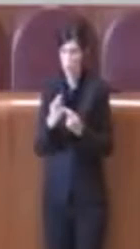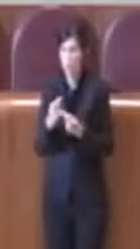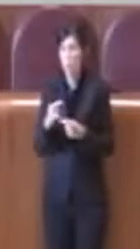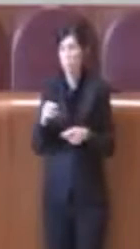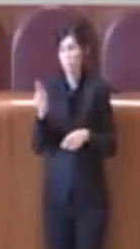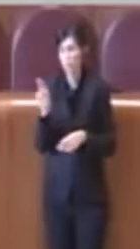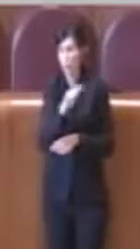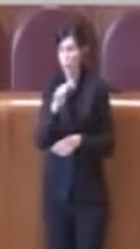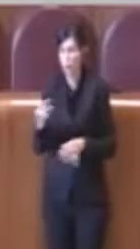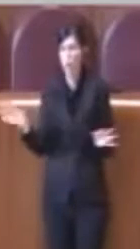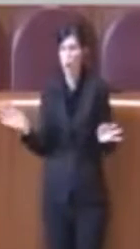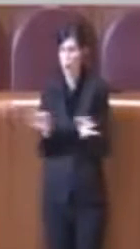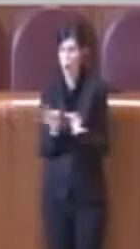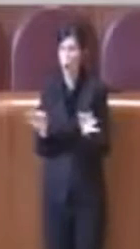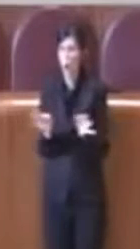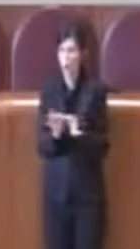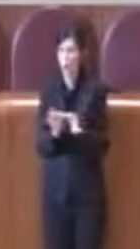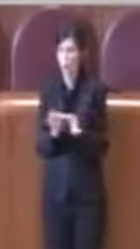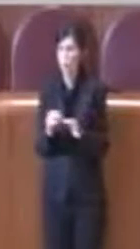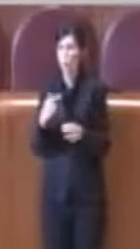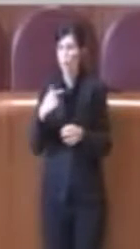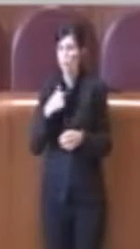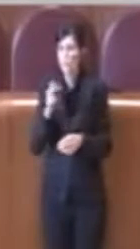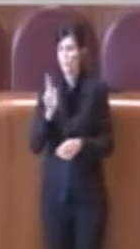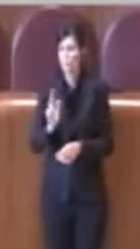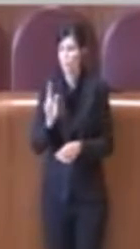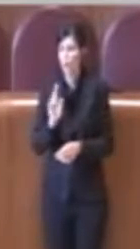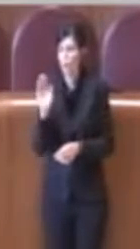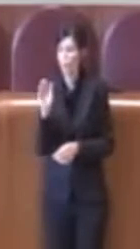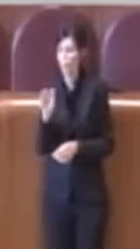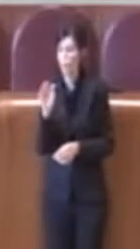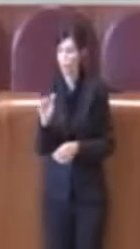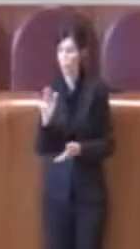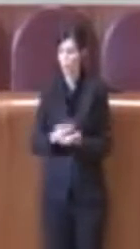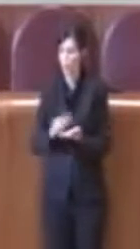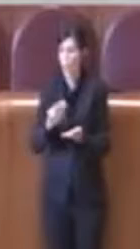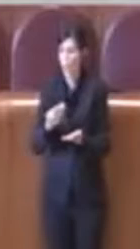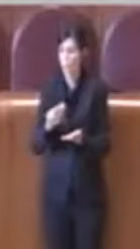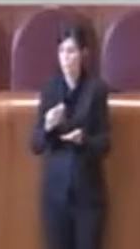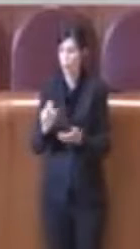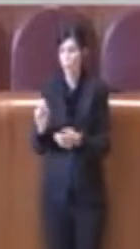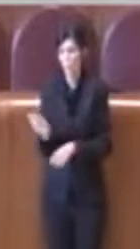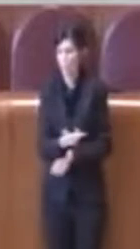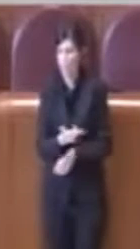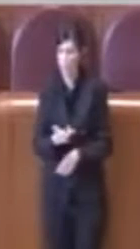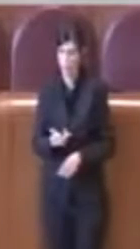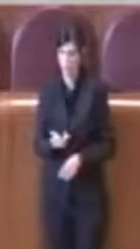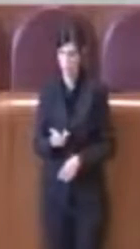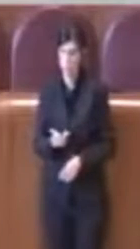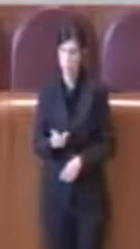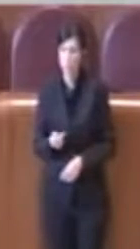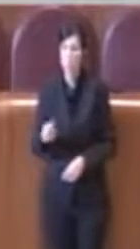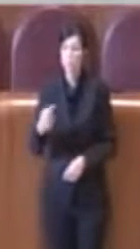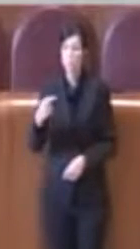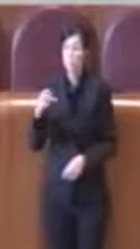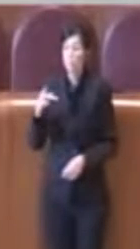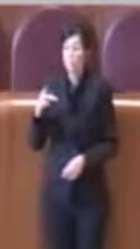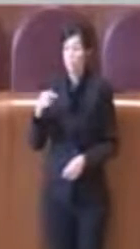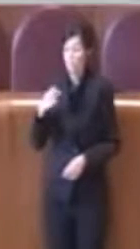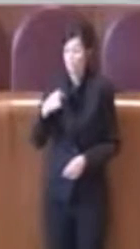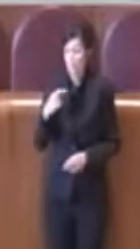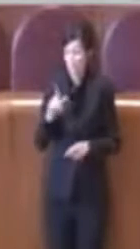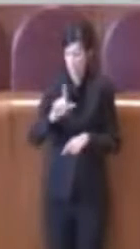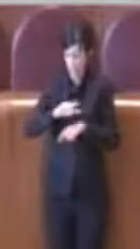favorevole e davvero mi auguro che si arrivi all'approvazione in tempi rapidissimi Visto che il tempo che ci